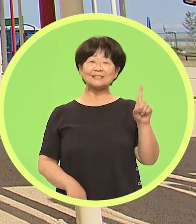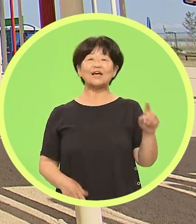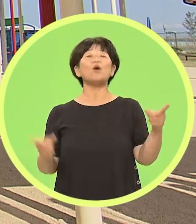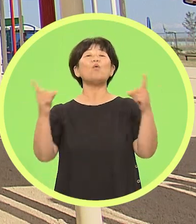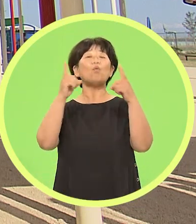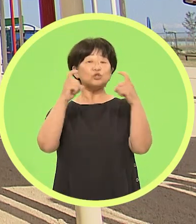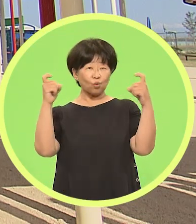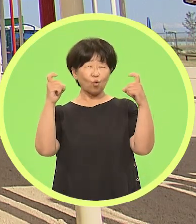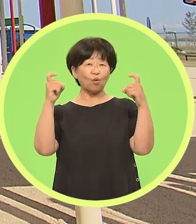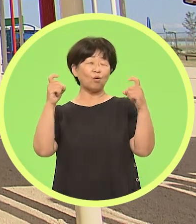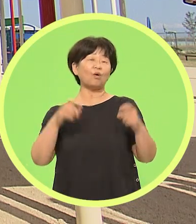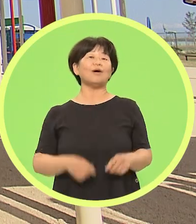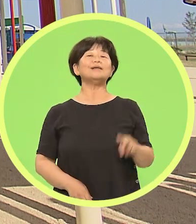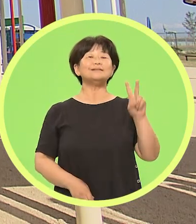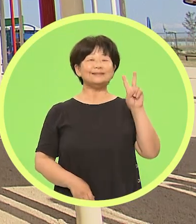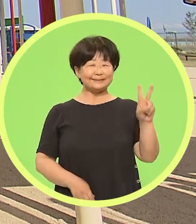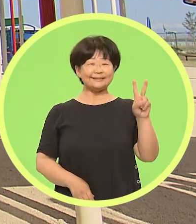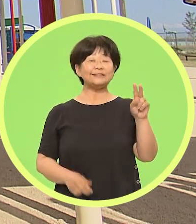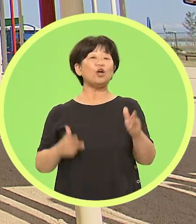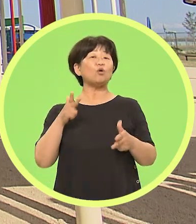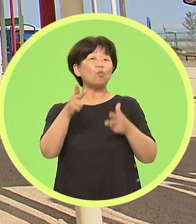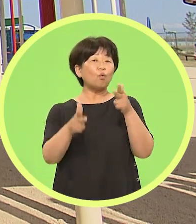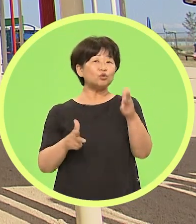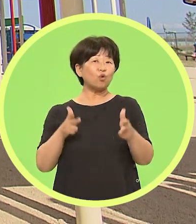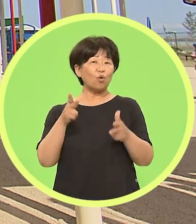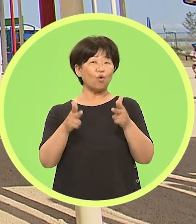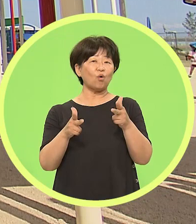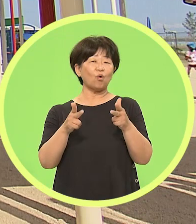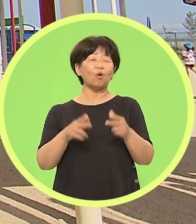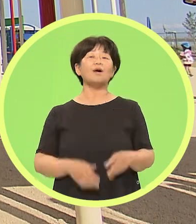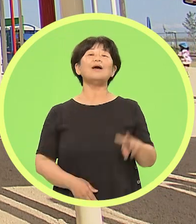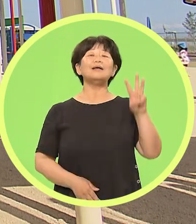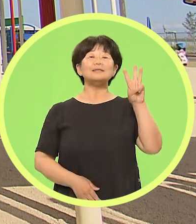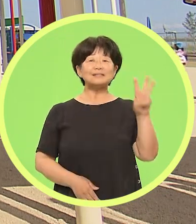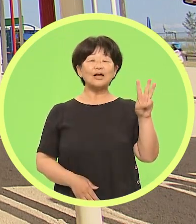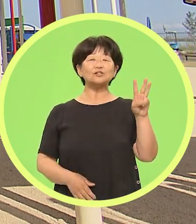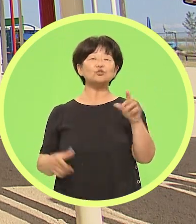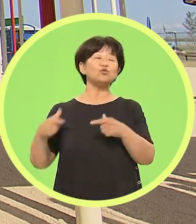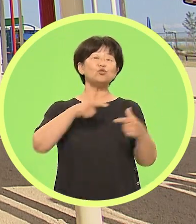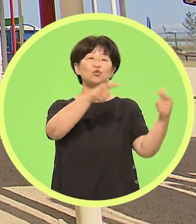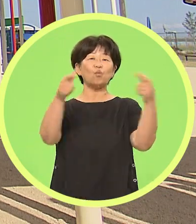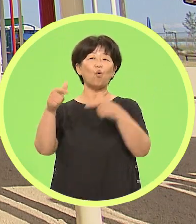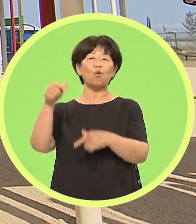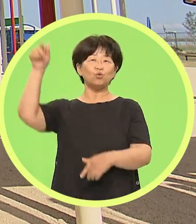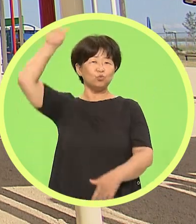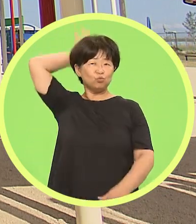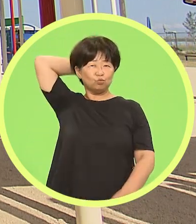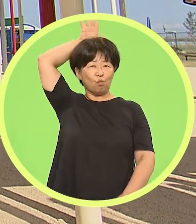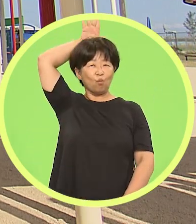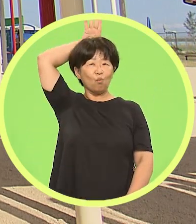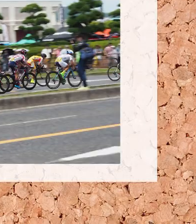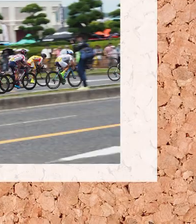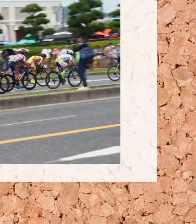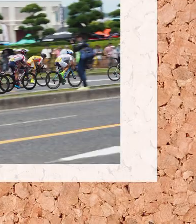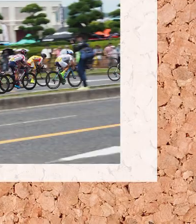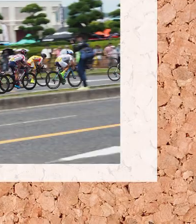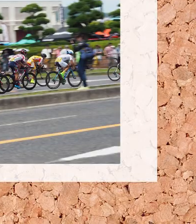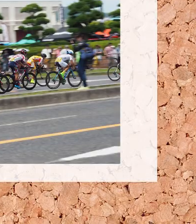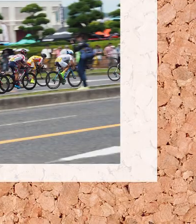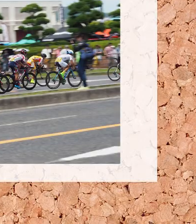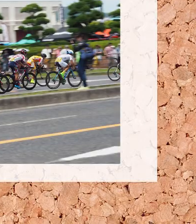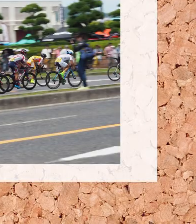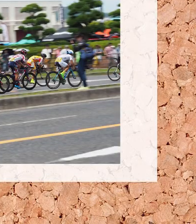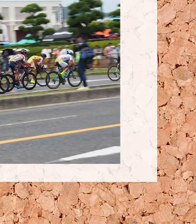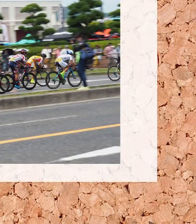1、お城。2、 工場。 3、UFO。 UFO？ 広報